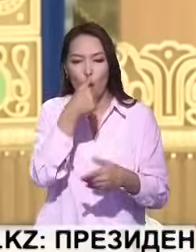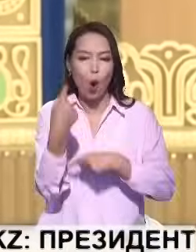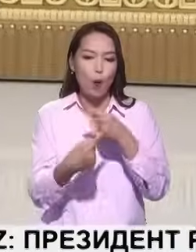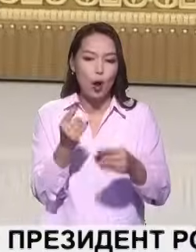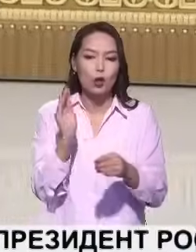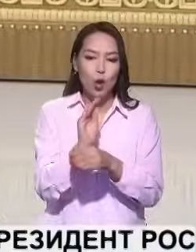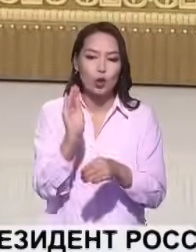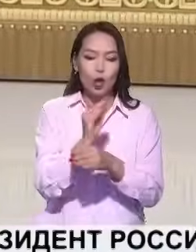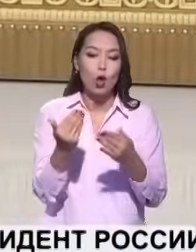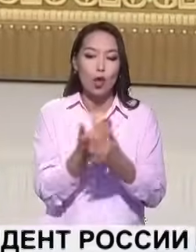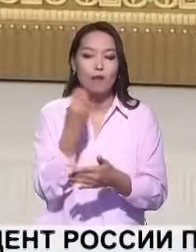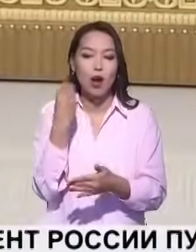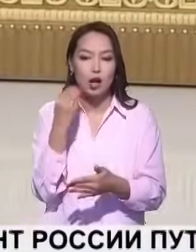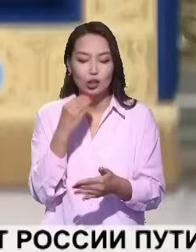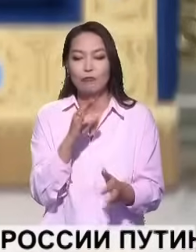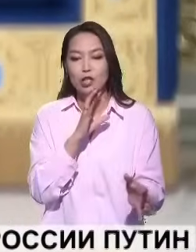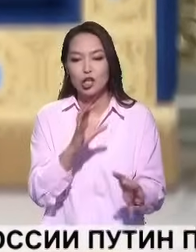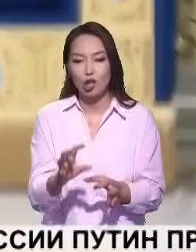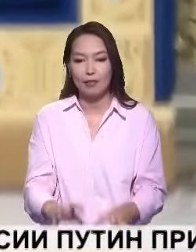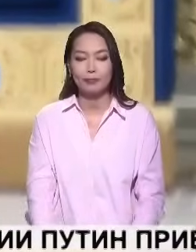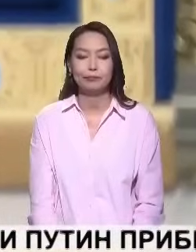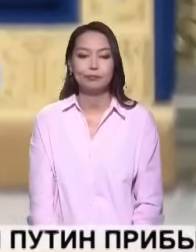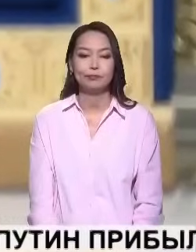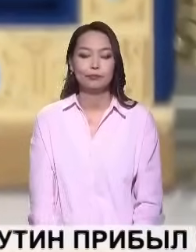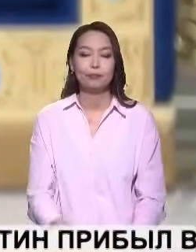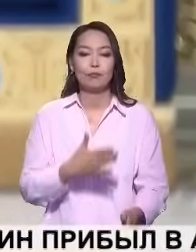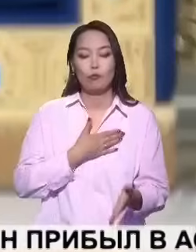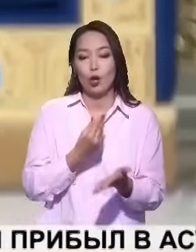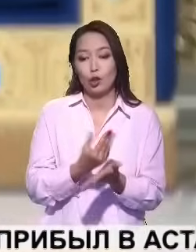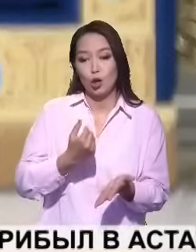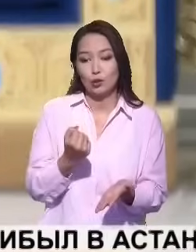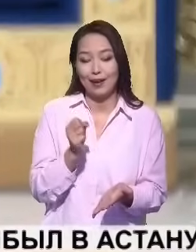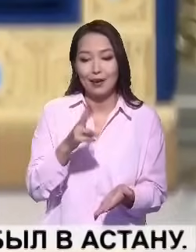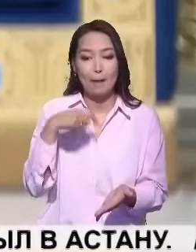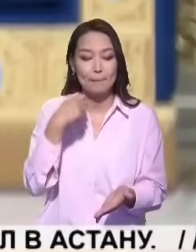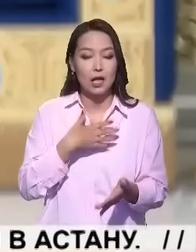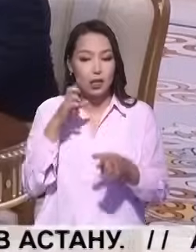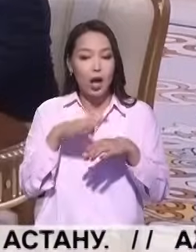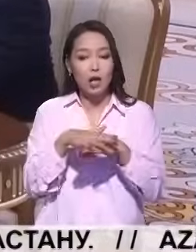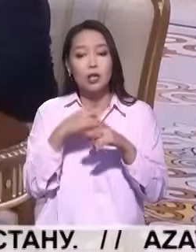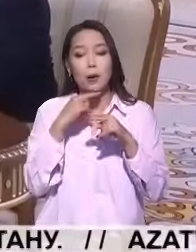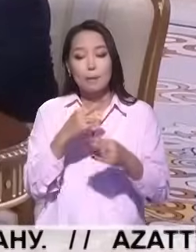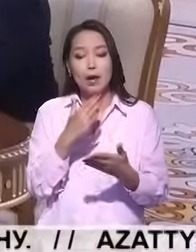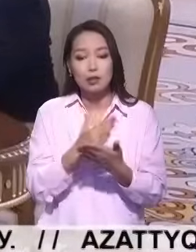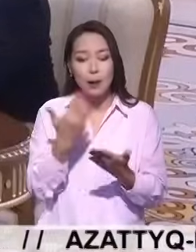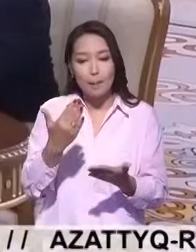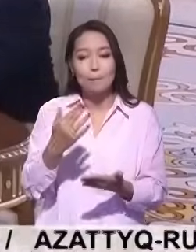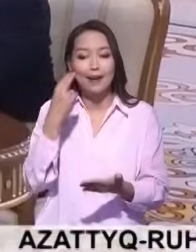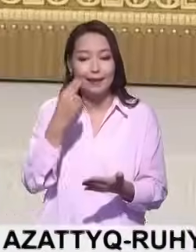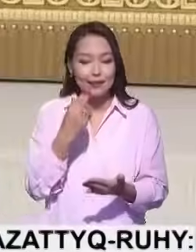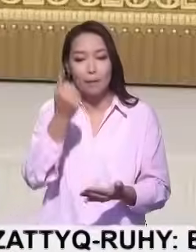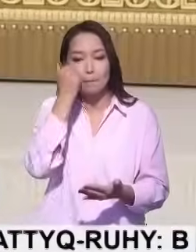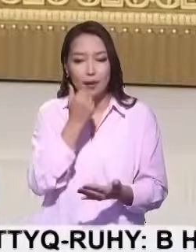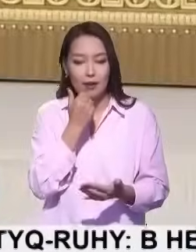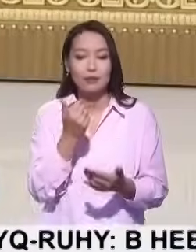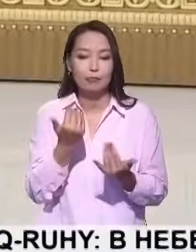наполняются новым качественным содержанием. «Мой дорогой друг», – так президенту нашей страны обратился глава Поднебесной и поблагодарил его за